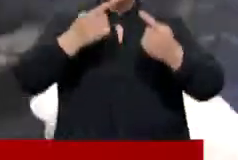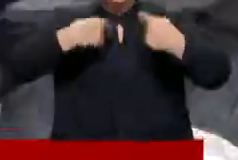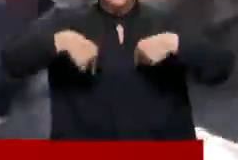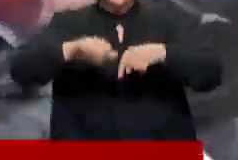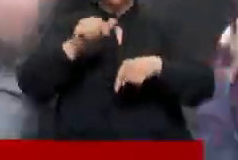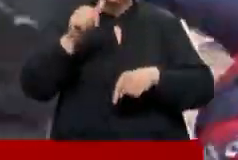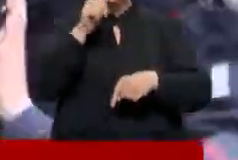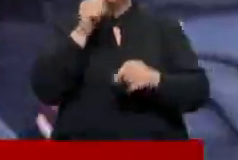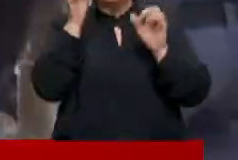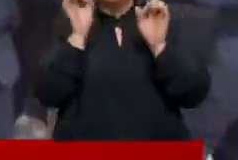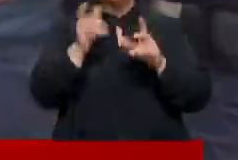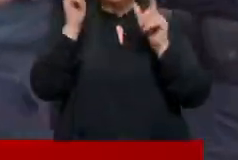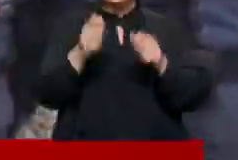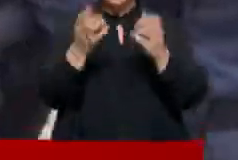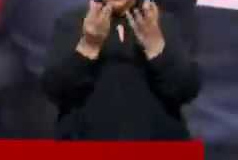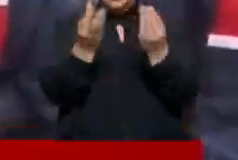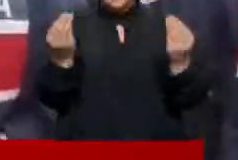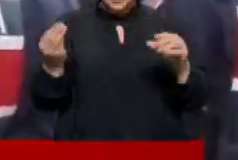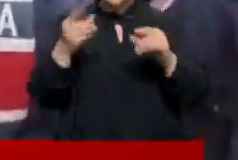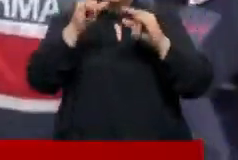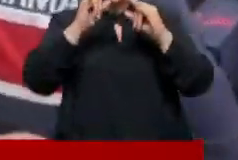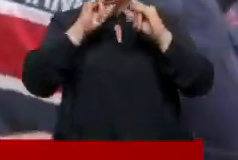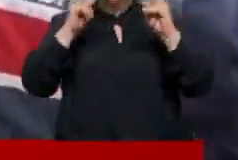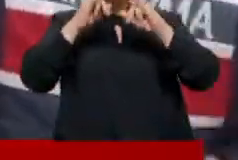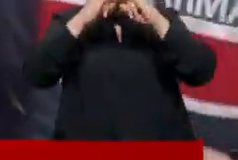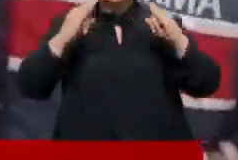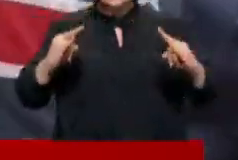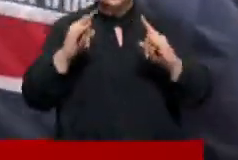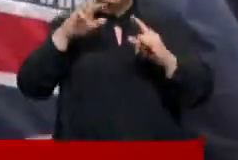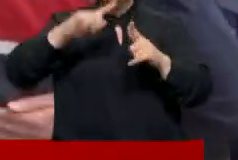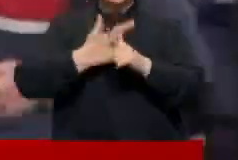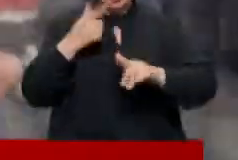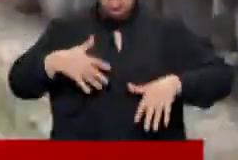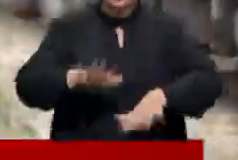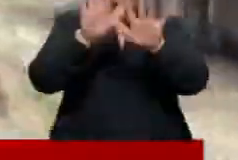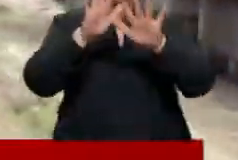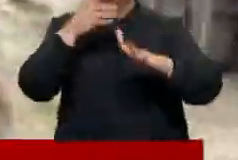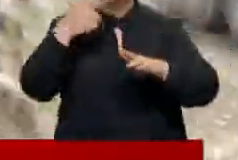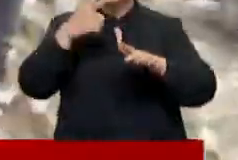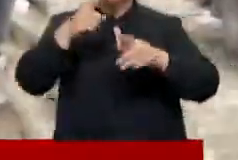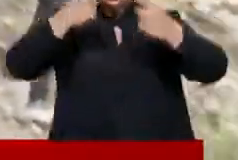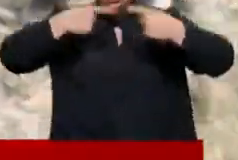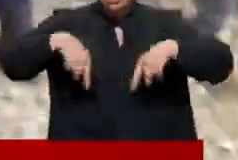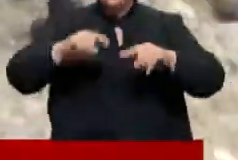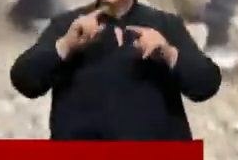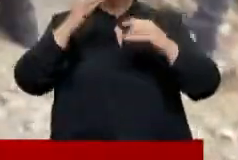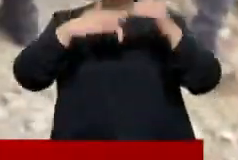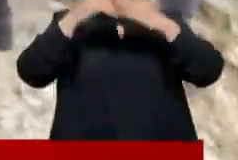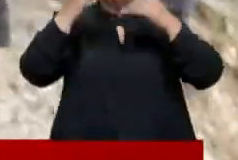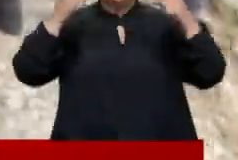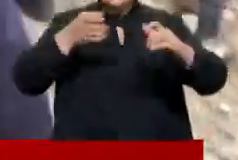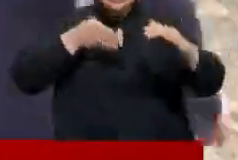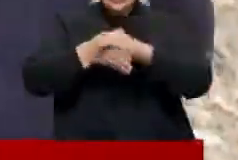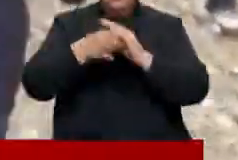Çevremizi, suyumuzu kirletecek diyen kalabalık hidroelektrik santrali projesine karşı eylem yaptı. Köylüler ve çevreciler inşaat alanına